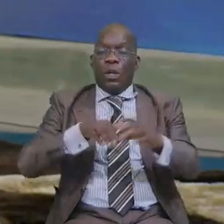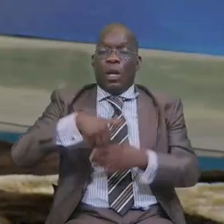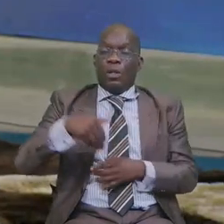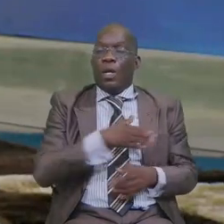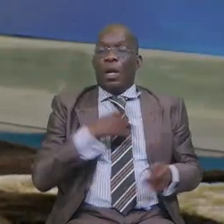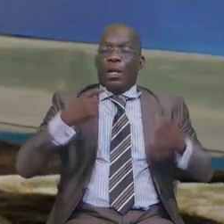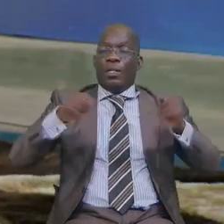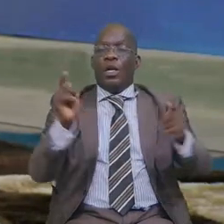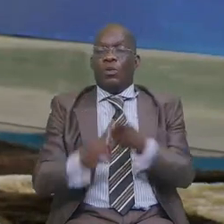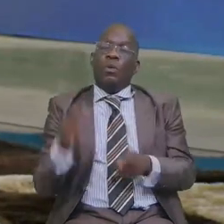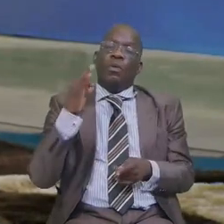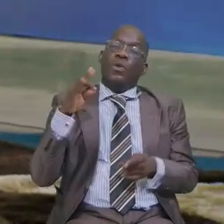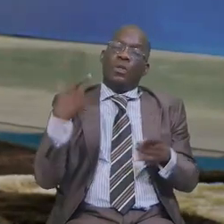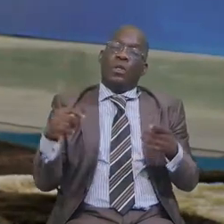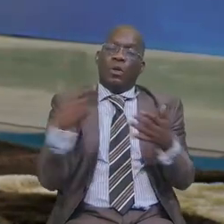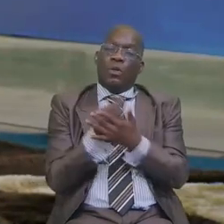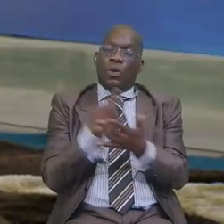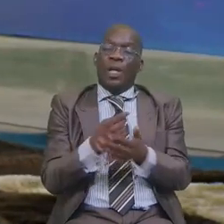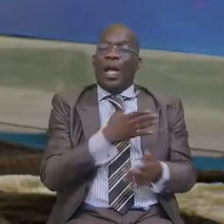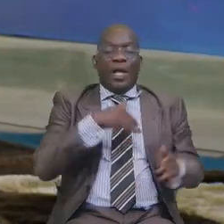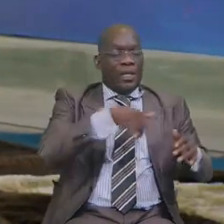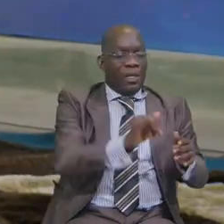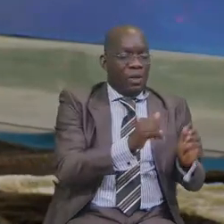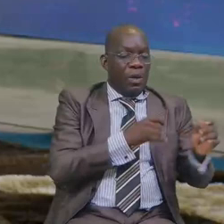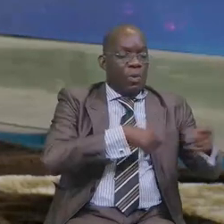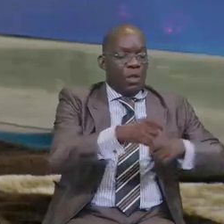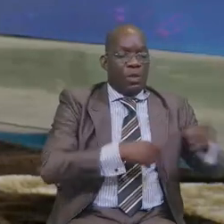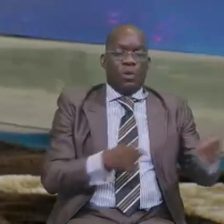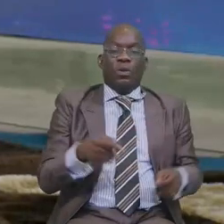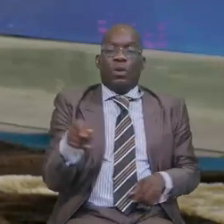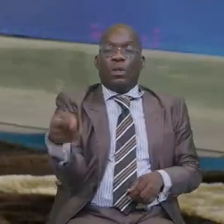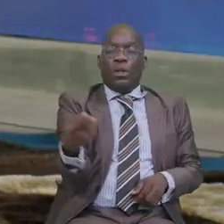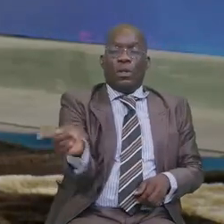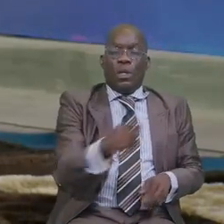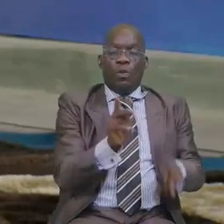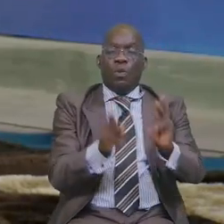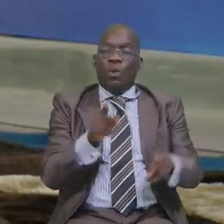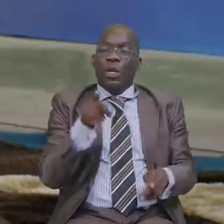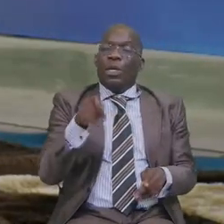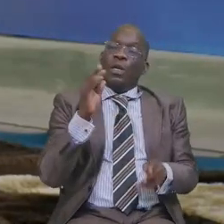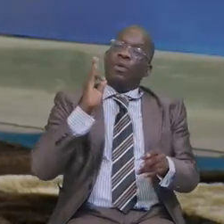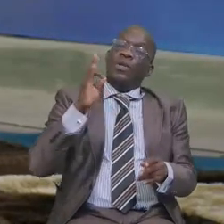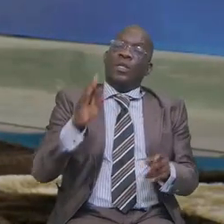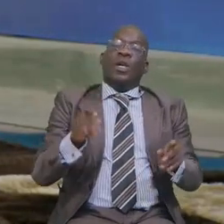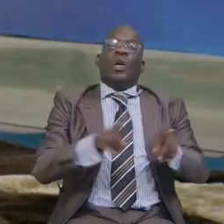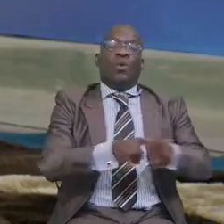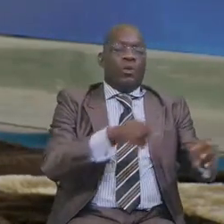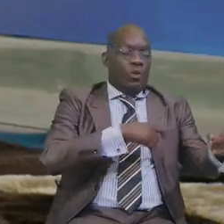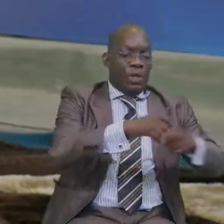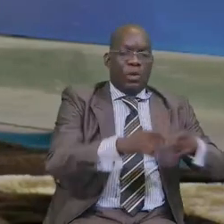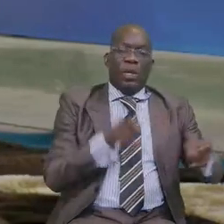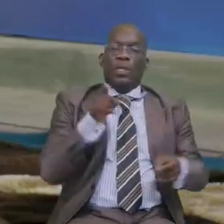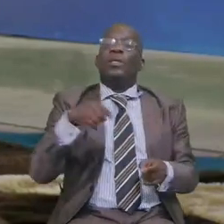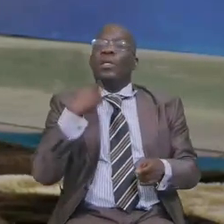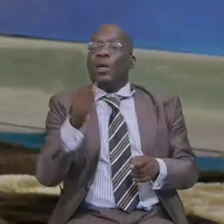prêcher l'évangile, et qu'il persécutait encore les gens, il prêche et persécute. Il parle de la